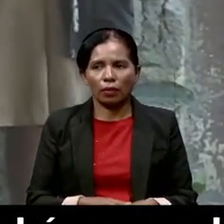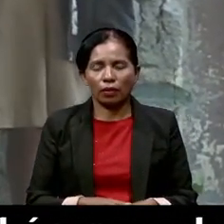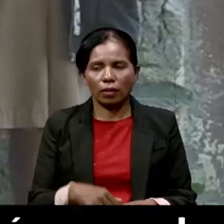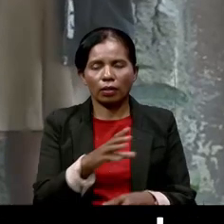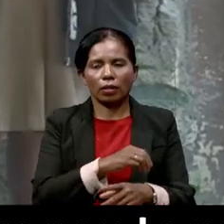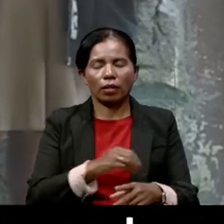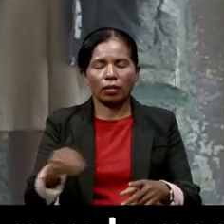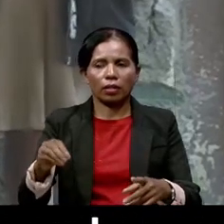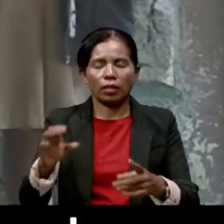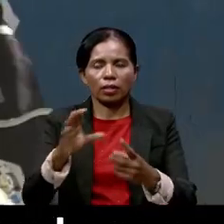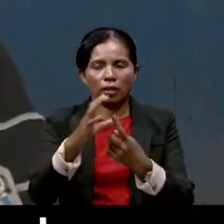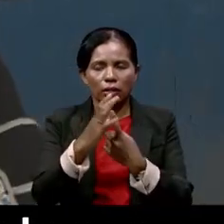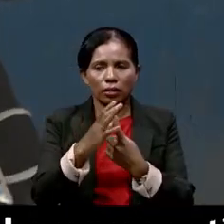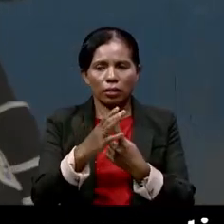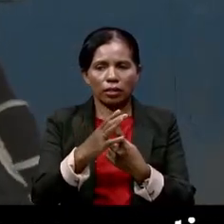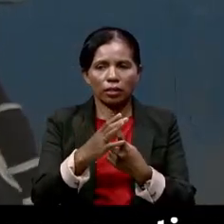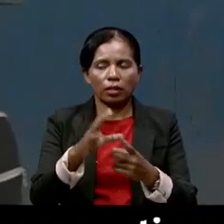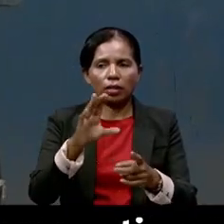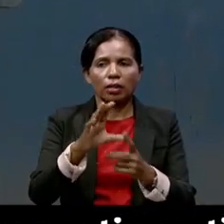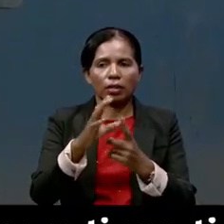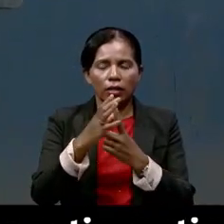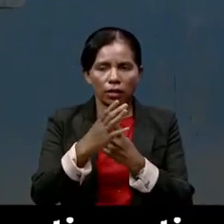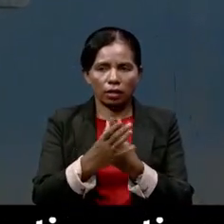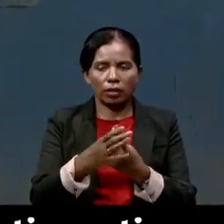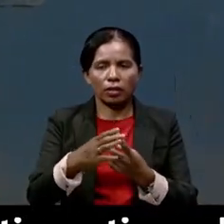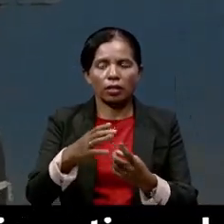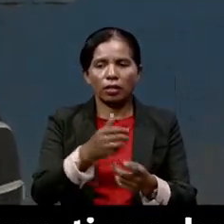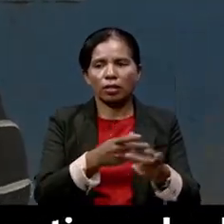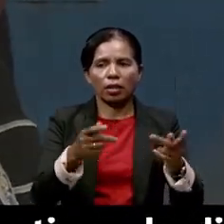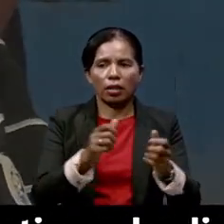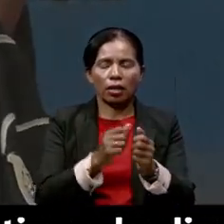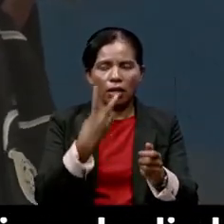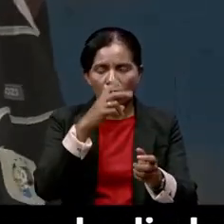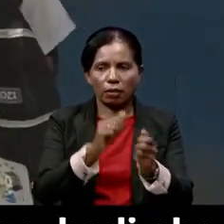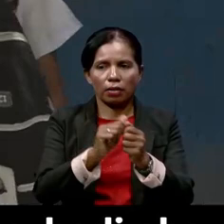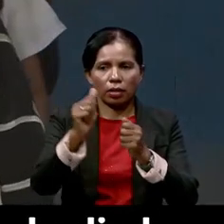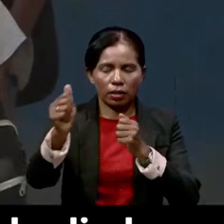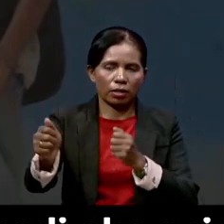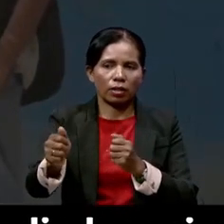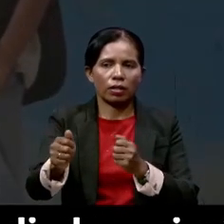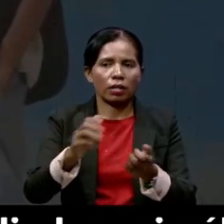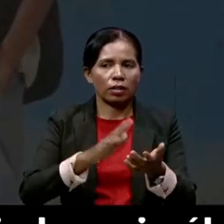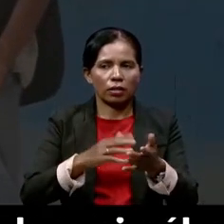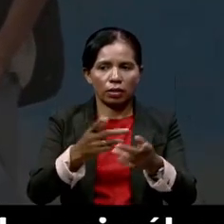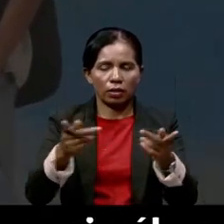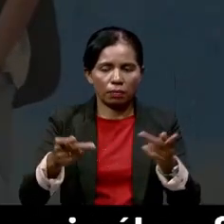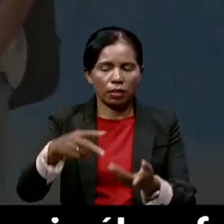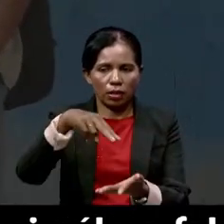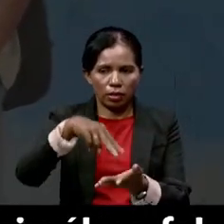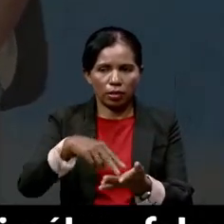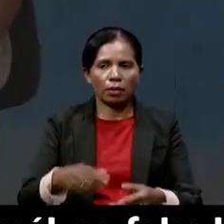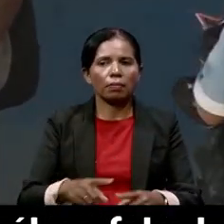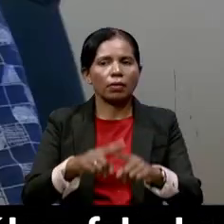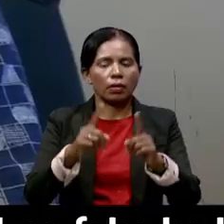ne, nara mana kelas kan. Hareba ma distansi ne bedo kris iskol centro bele establece. Bai